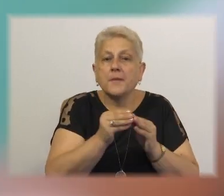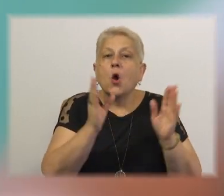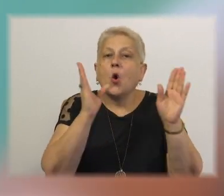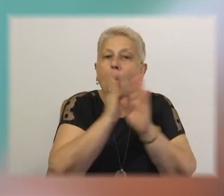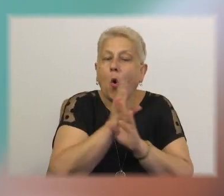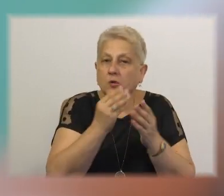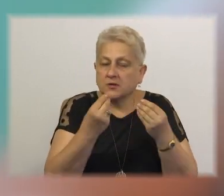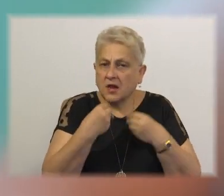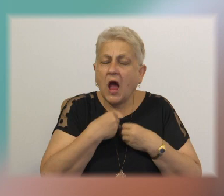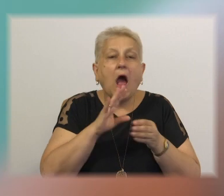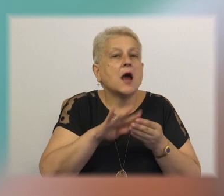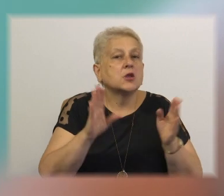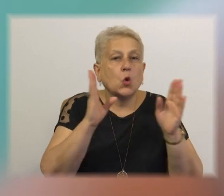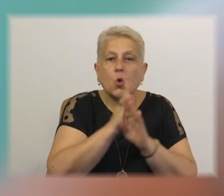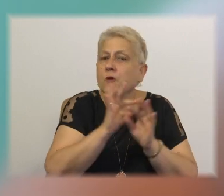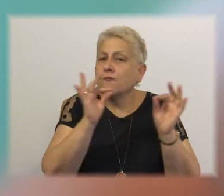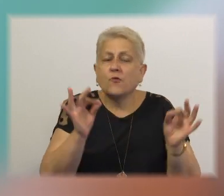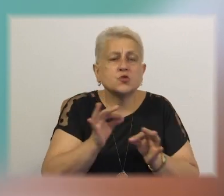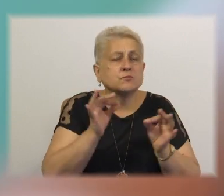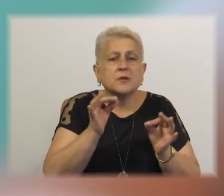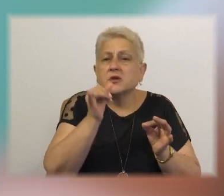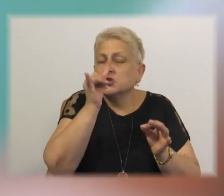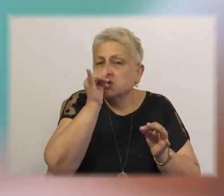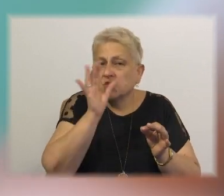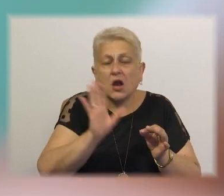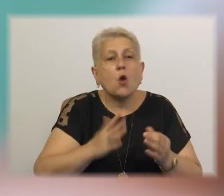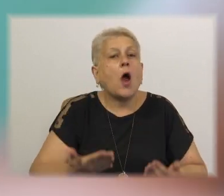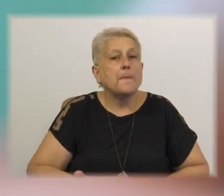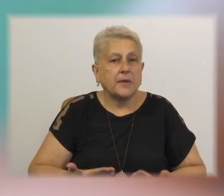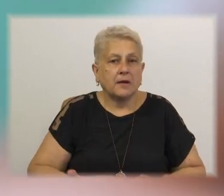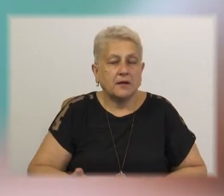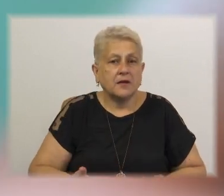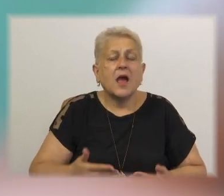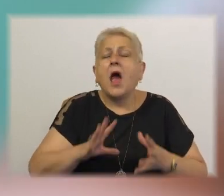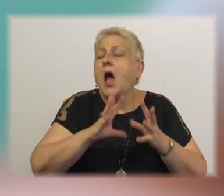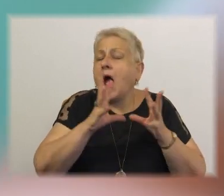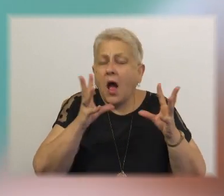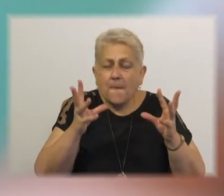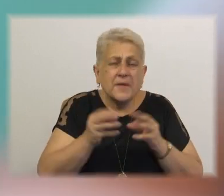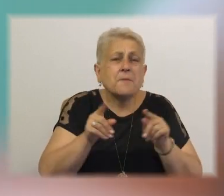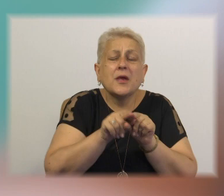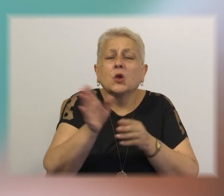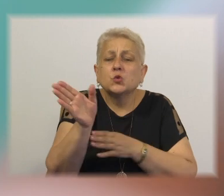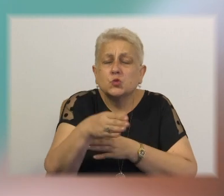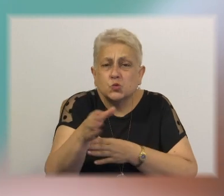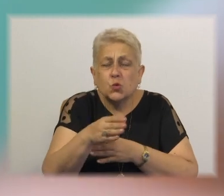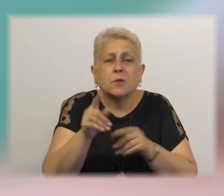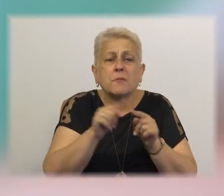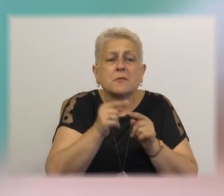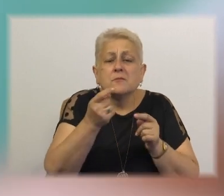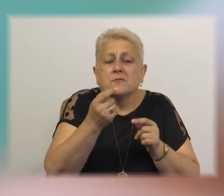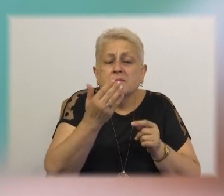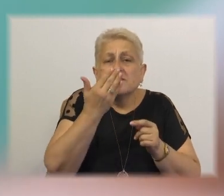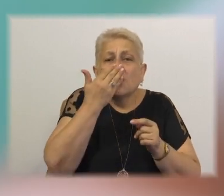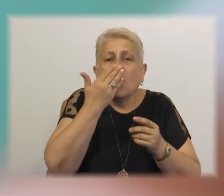օդը, առանց օդի ոչ մի բան չի կարող ապրել։ Ամեն ինչին դաժը ձկան, պետք է գոնե